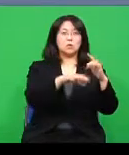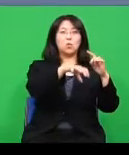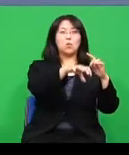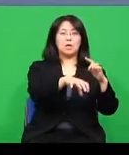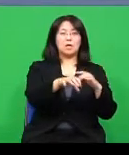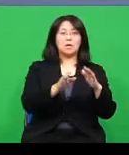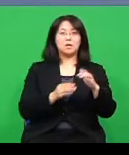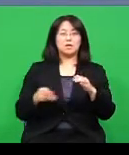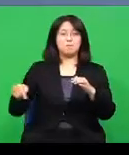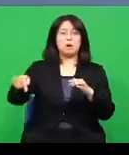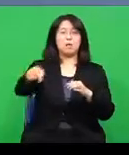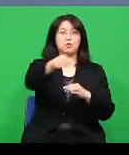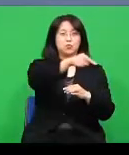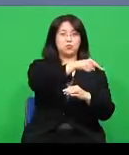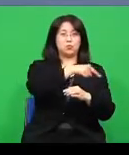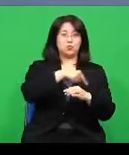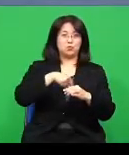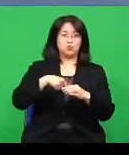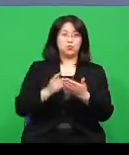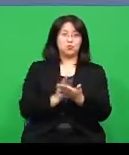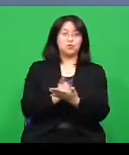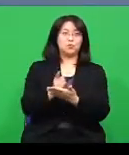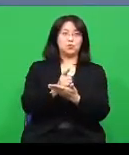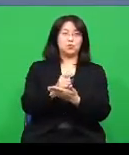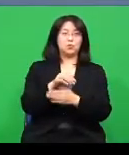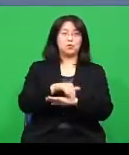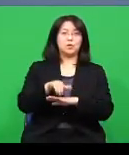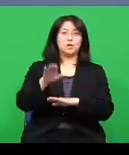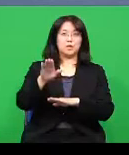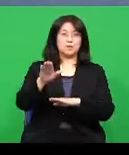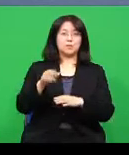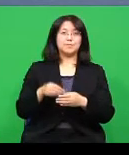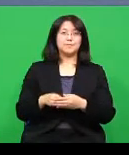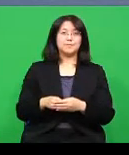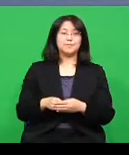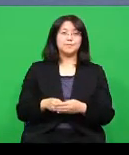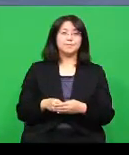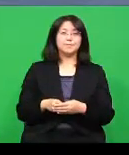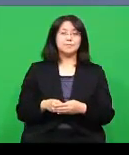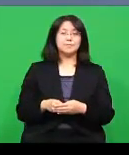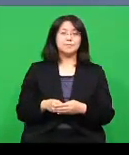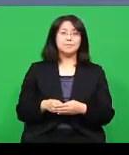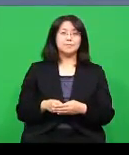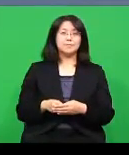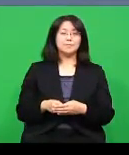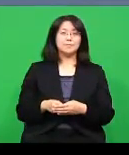山城址公園周辺を回るコースをということにいたしております。で